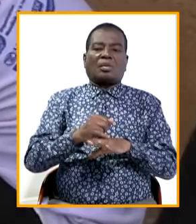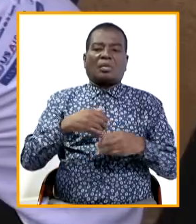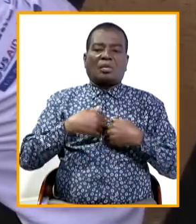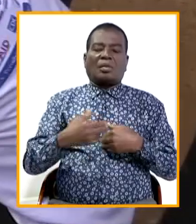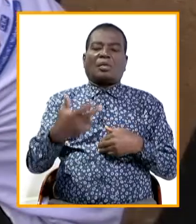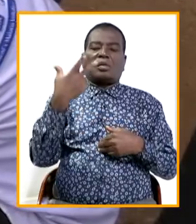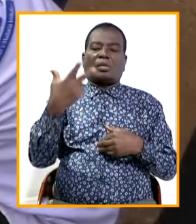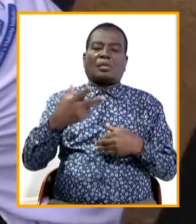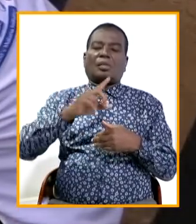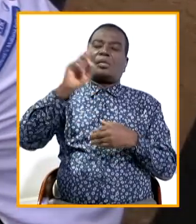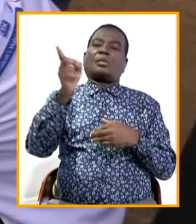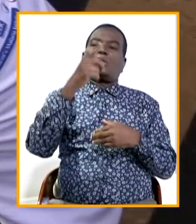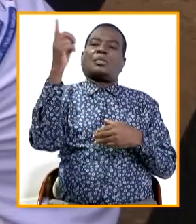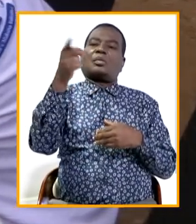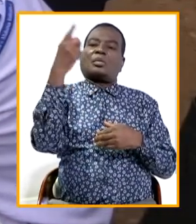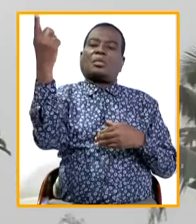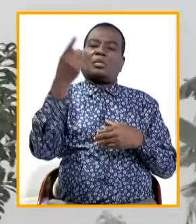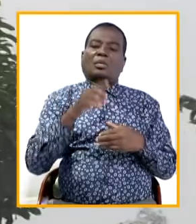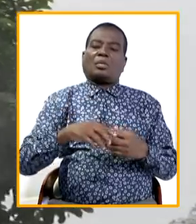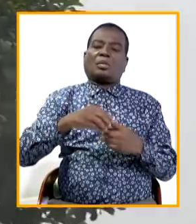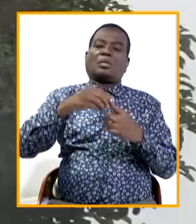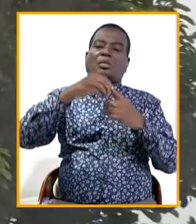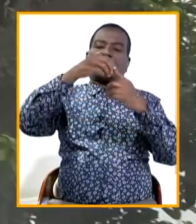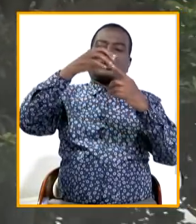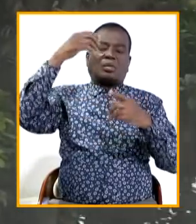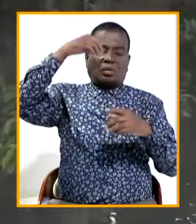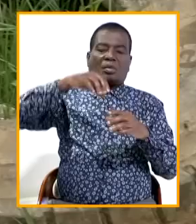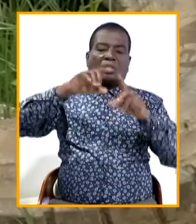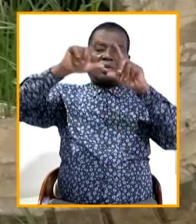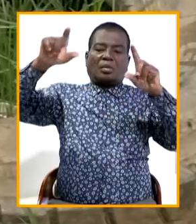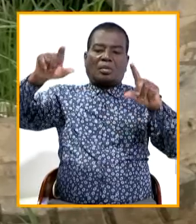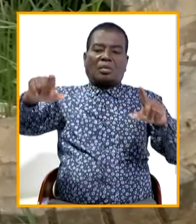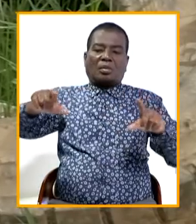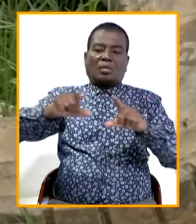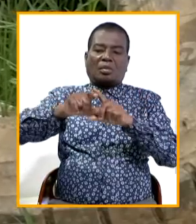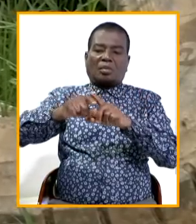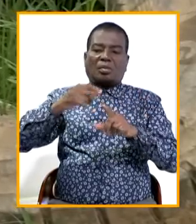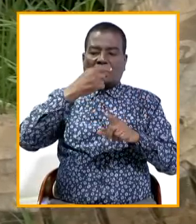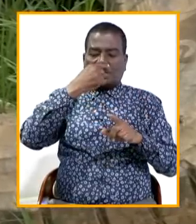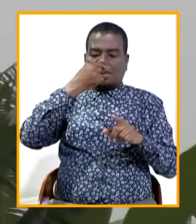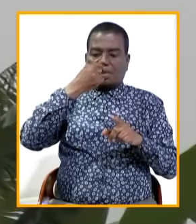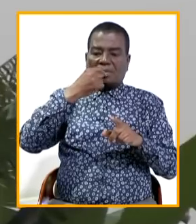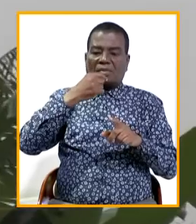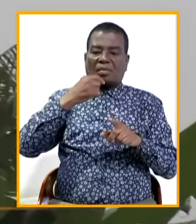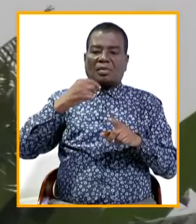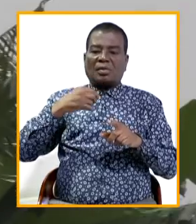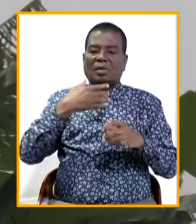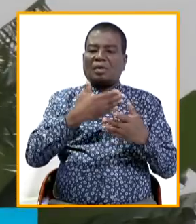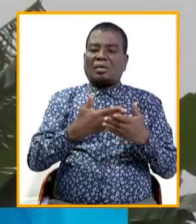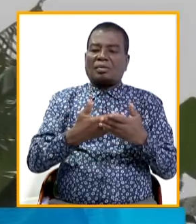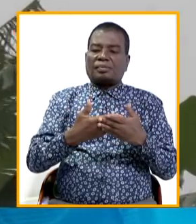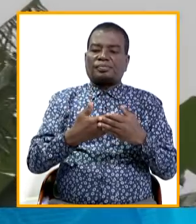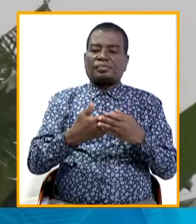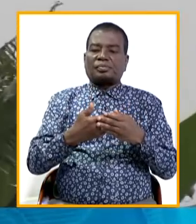3 drones, dont un spécialisé dans la cartographie pour repérer les gîtes lavaires inaccessibles par les